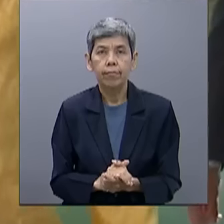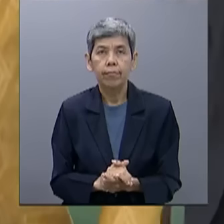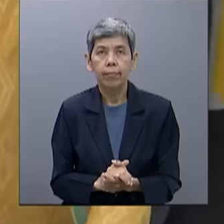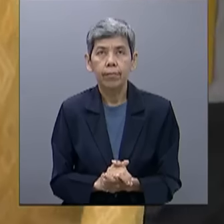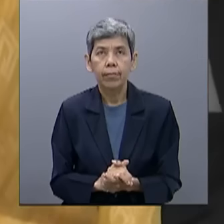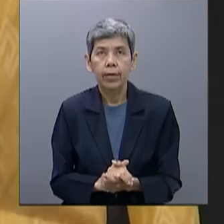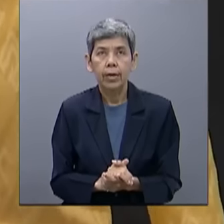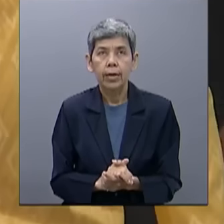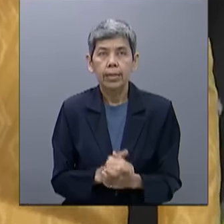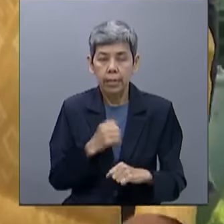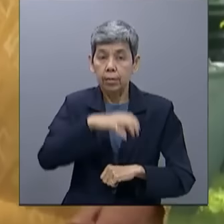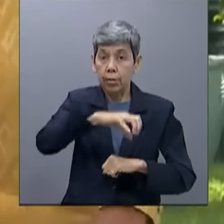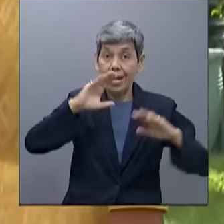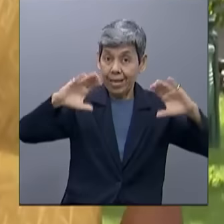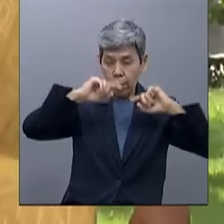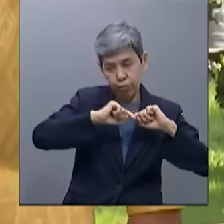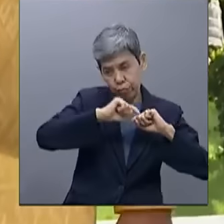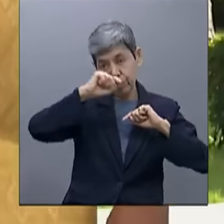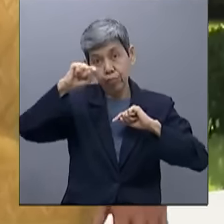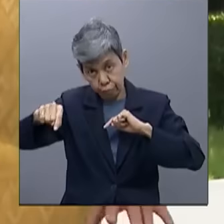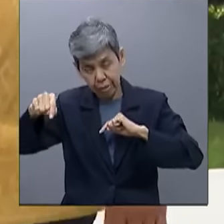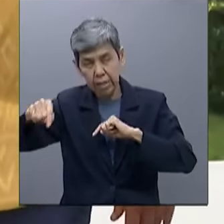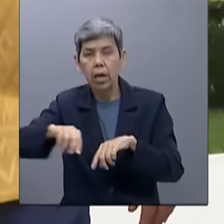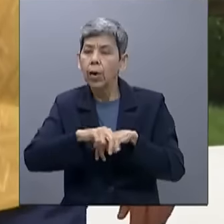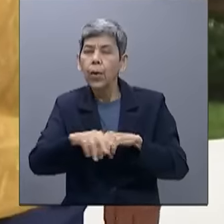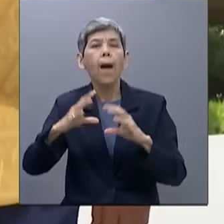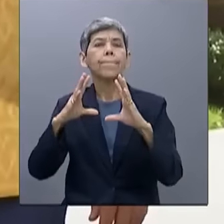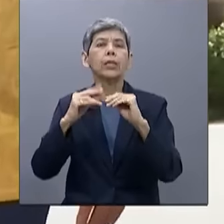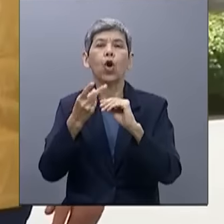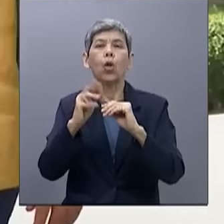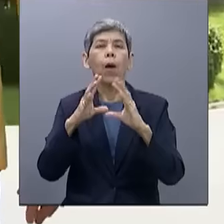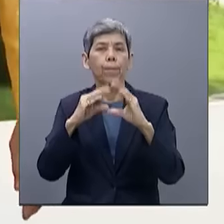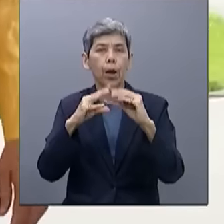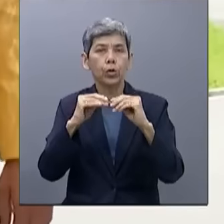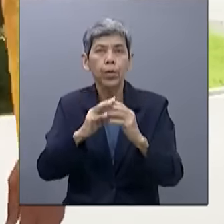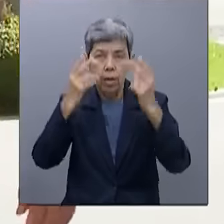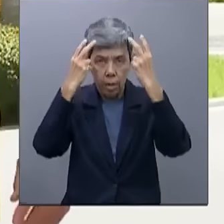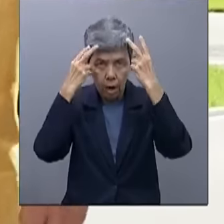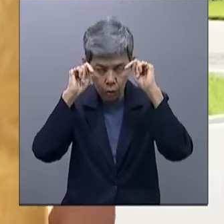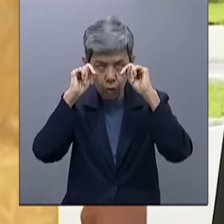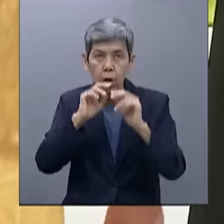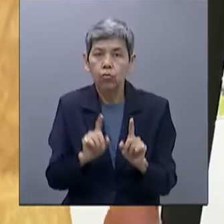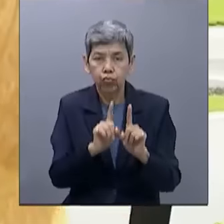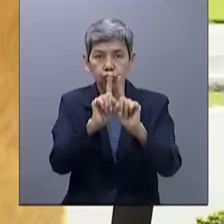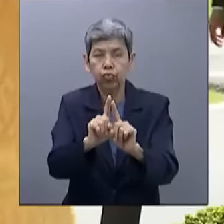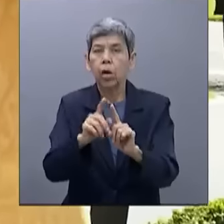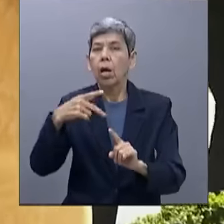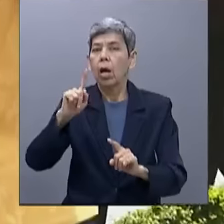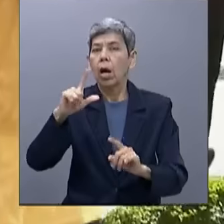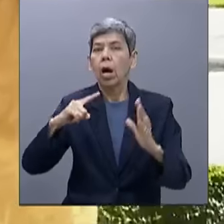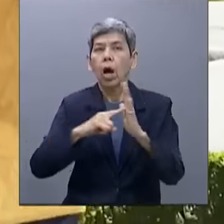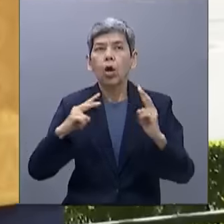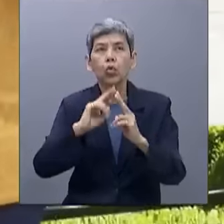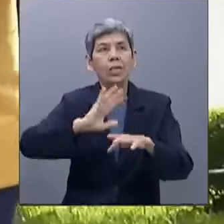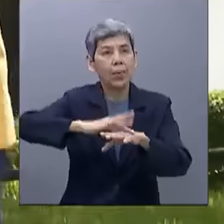ระหว่างเดินจากตึกไทยคู่ฟ้าไปยังตึกบัญชาการนะคะเพื่อเข้าประชุมครม.นายกมาพร้อมกับปลัดกระทรวงทรัพยากรธ